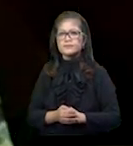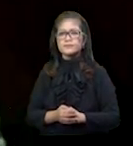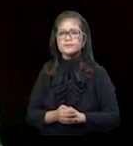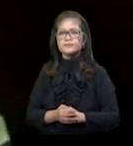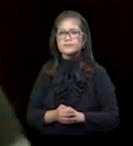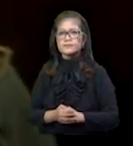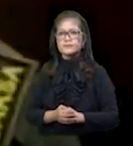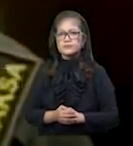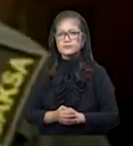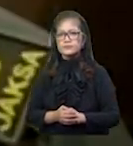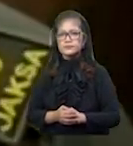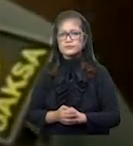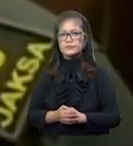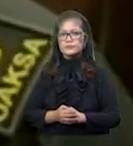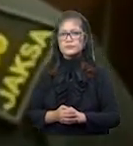lagi